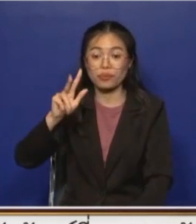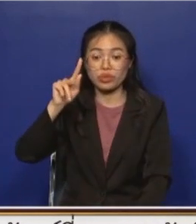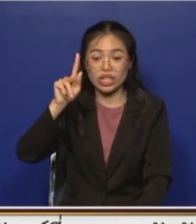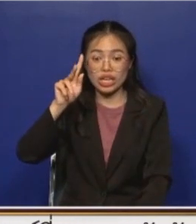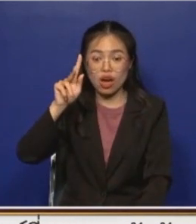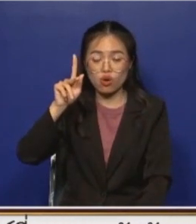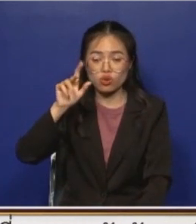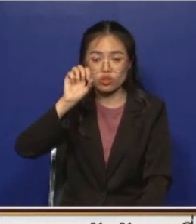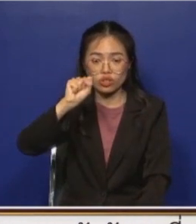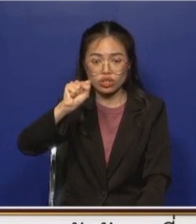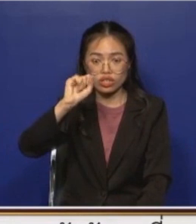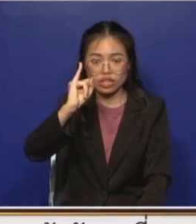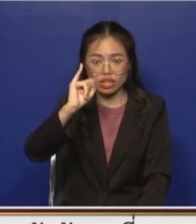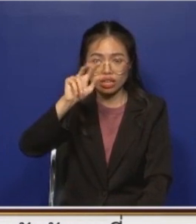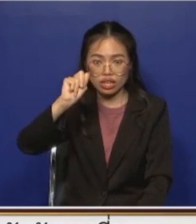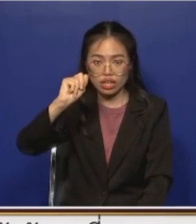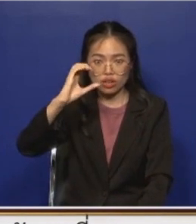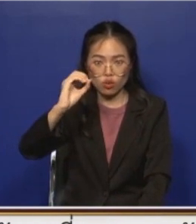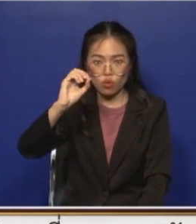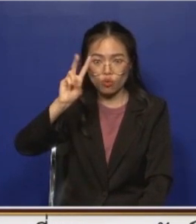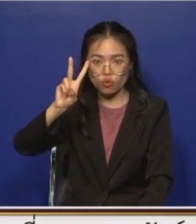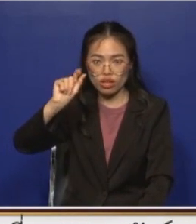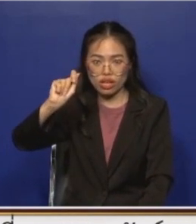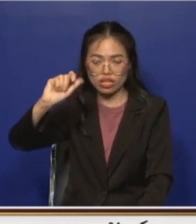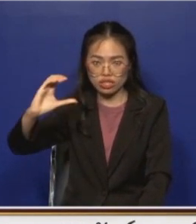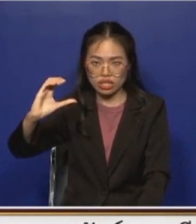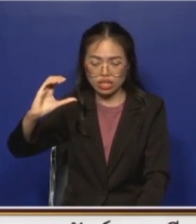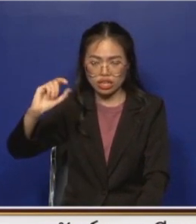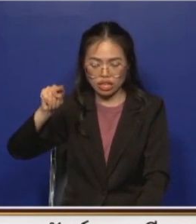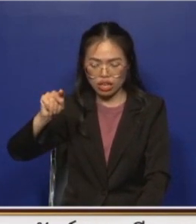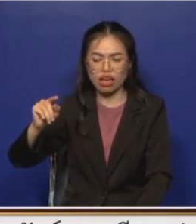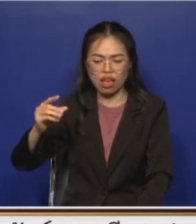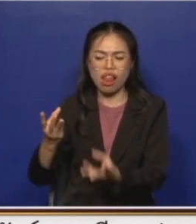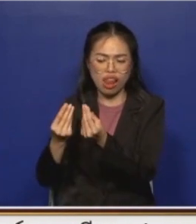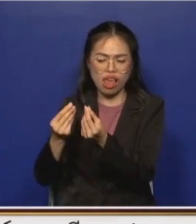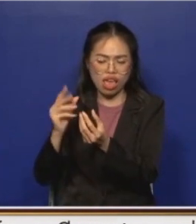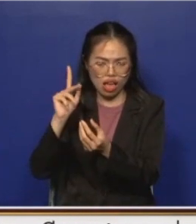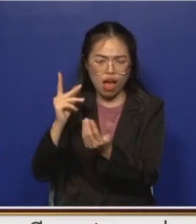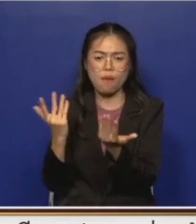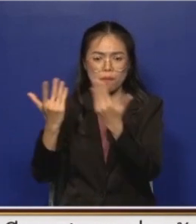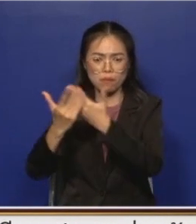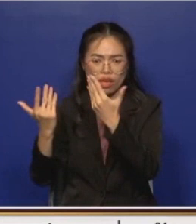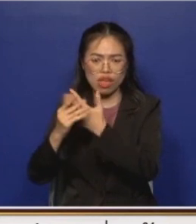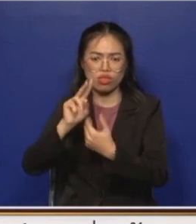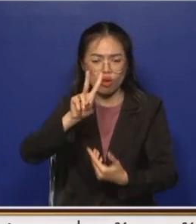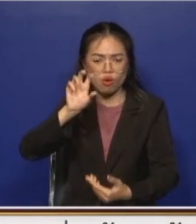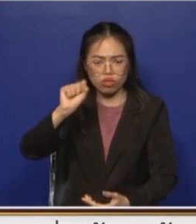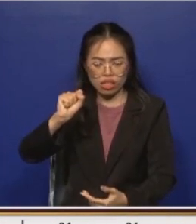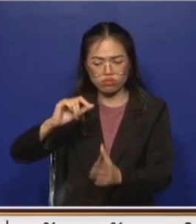ติดโควิดมากๆเป็นอันดับต้นเนี่ยคือบราซิล